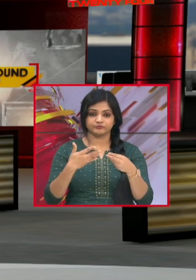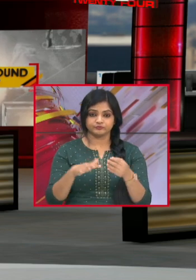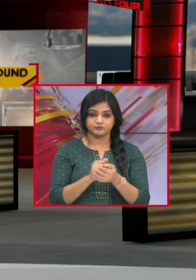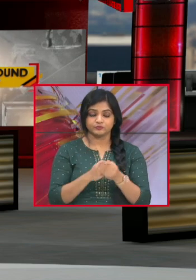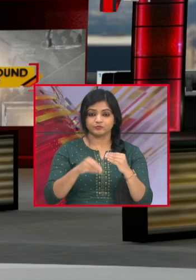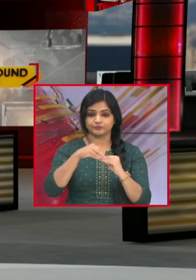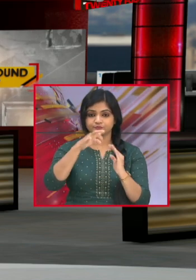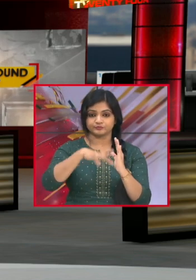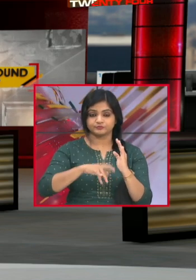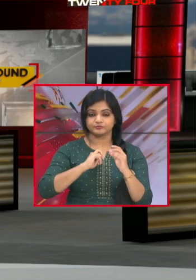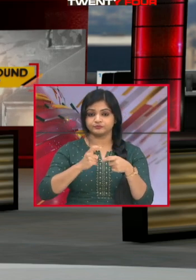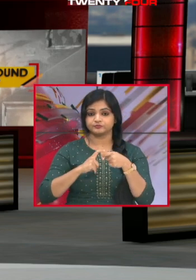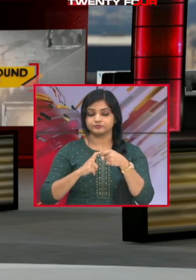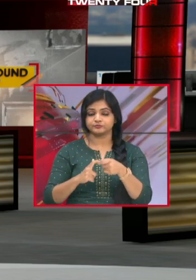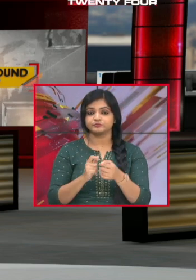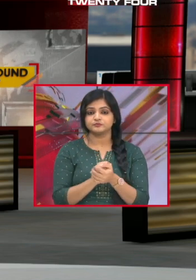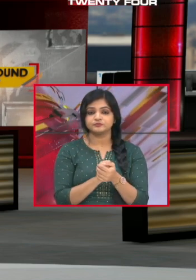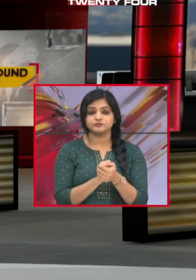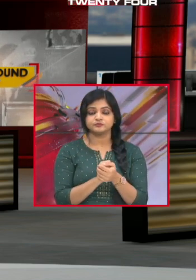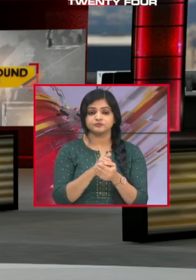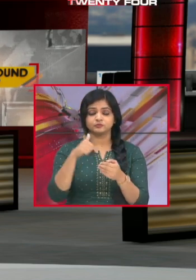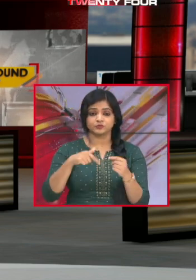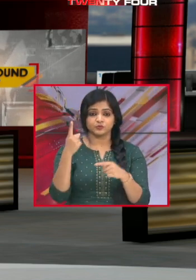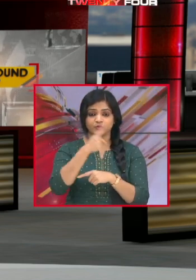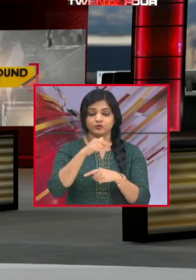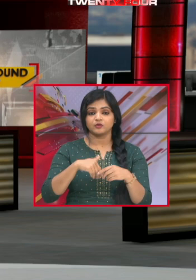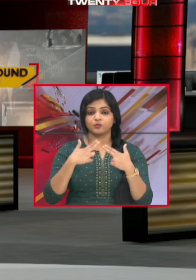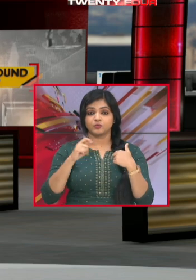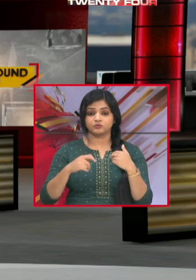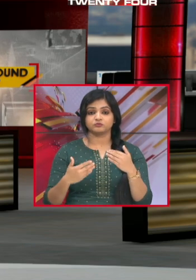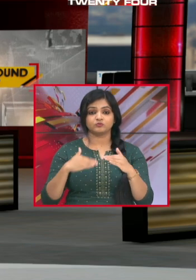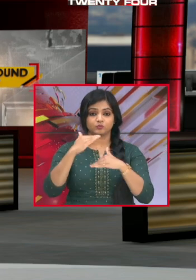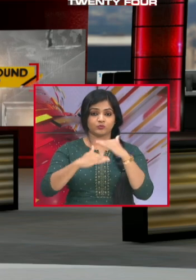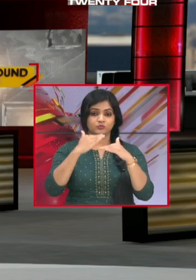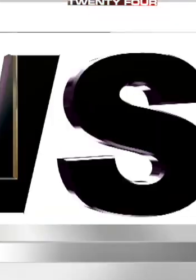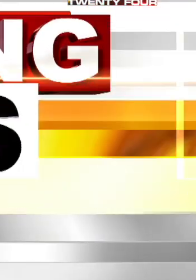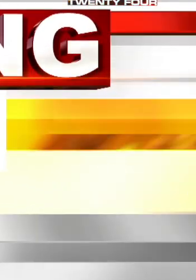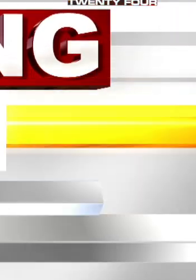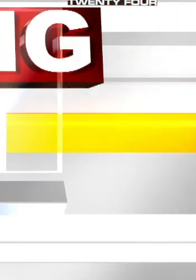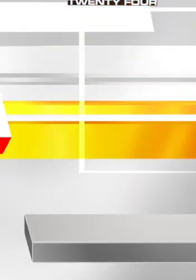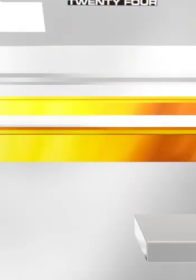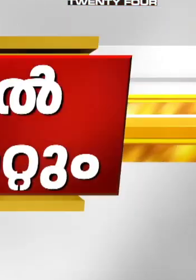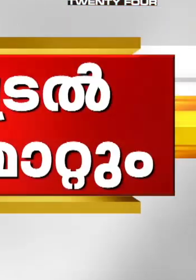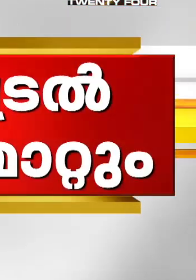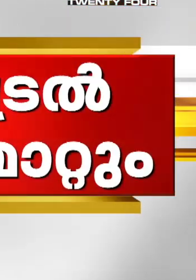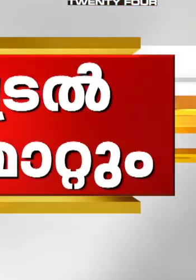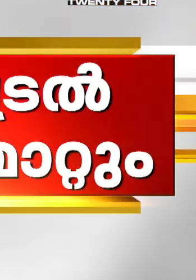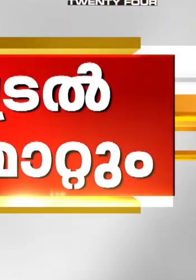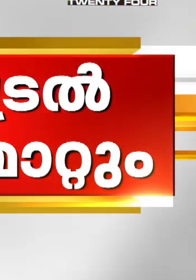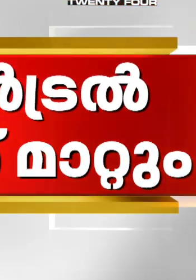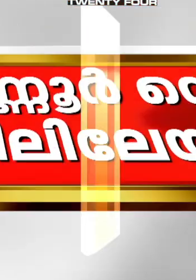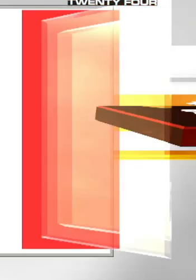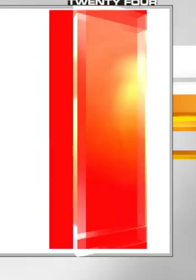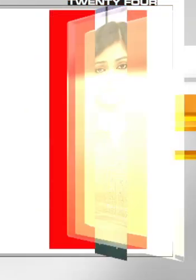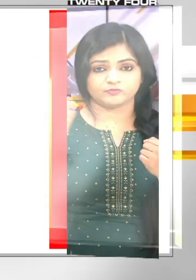ശ്രീകാന്ത് ചേരുന്നുണ്ട് വിവരങ്ങളുമായി കൊച്ചിയിൽ നിന്ന്. ശ്രീകാന്ത്, ഇന്ന് തന്നെ മേൽക്കോടതിയെ സമീപിക്കാനുള്ള ഒരു നീക്കം മുഹമ്മദ് ഫൈസലിന്റെ അഭിഭാഷകരുടെ ഭാഗത്തു നിന്നുണ്ടാകുന്നു എന്ന തരത്തിൽ